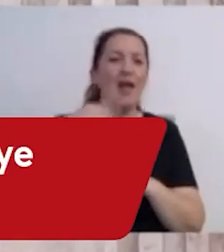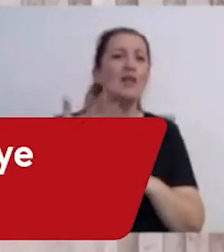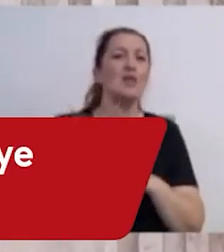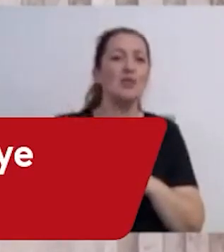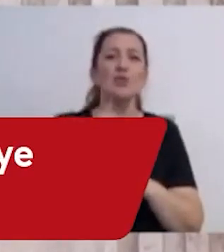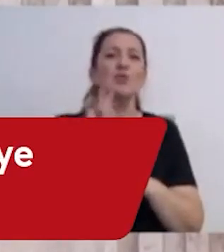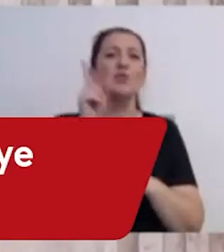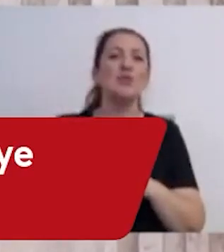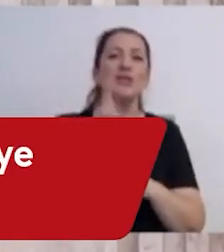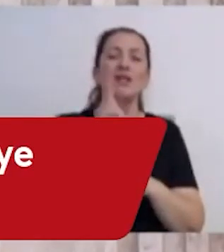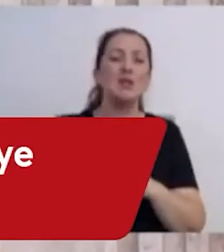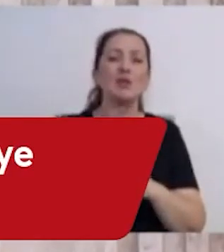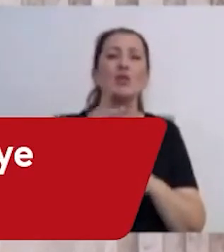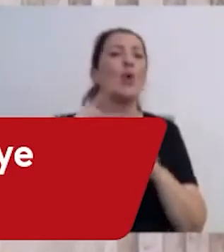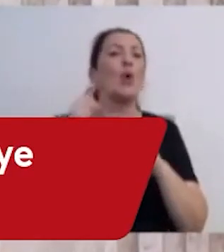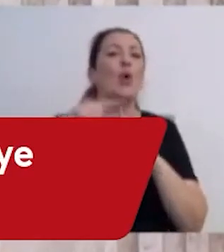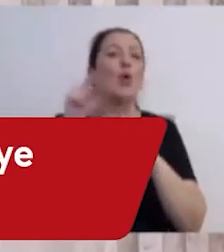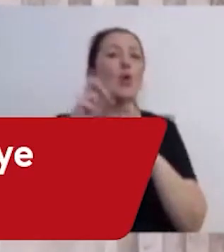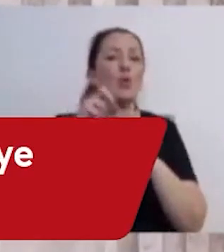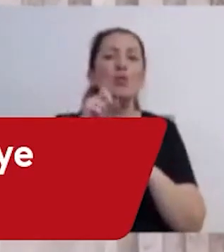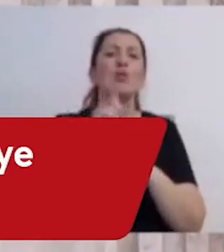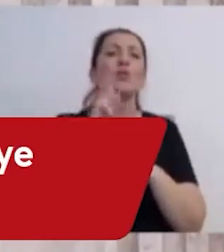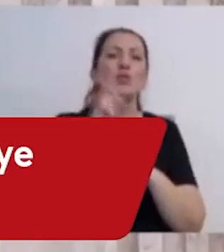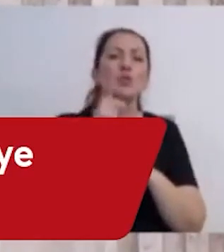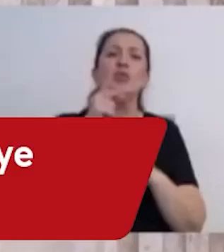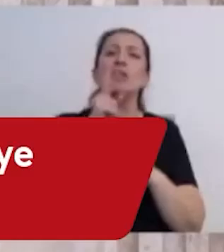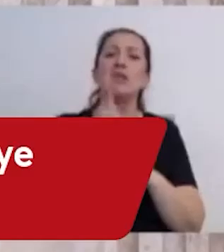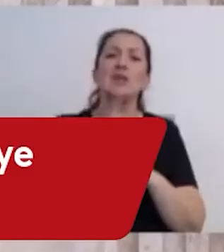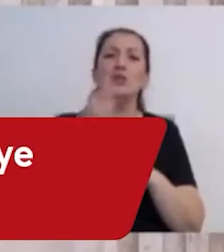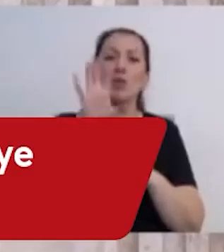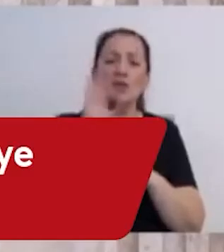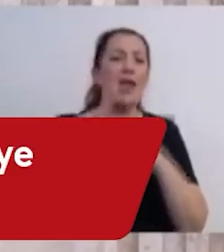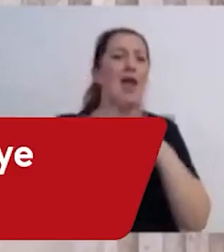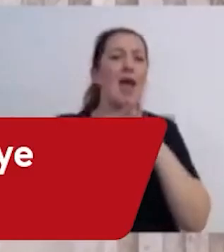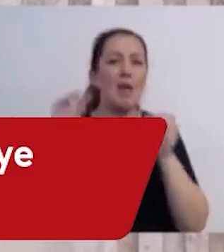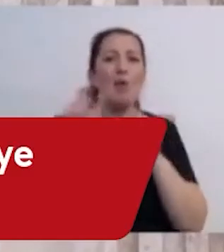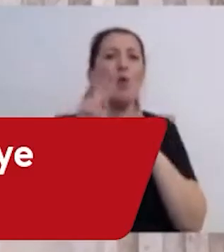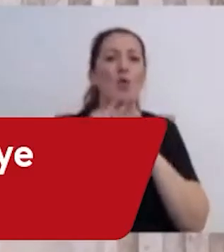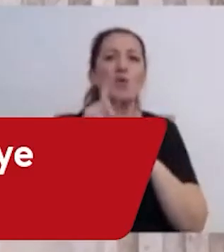tüpü %190. Ekmeğe, una %180.